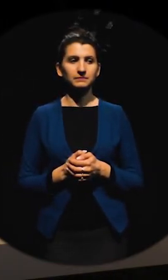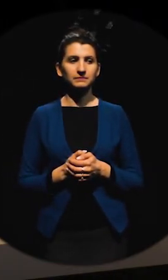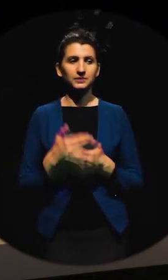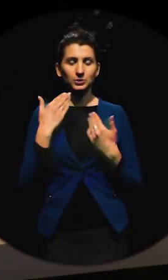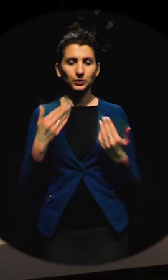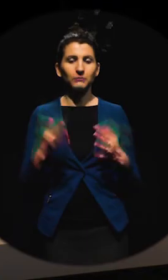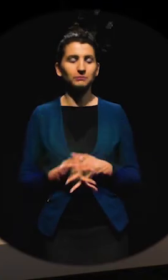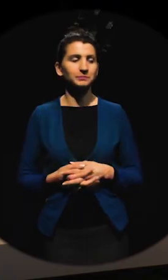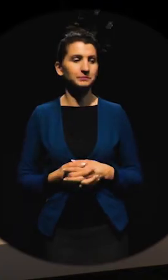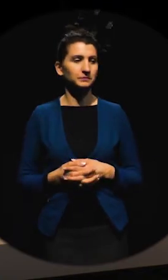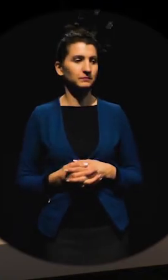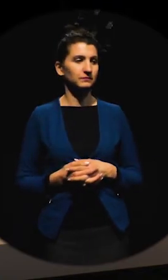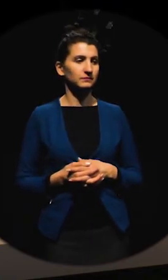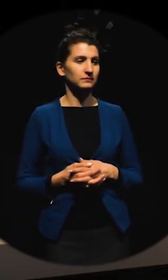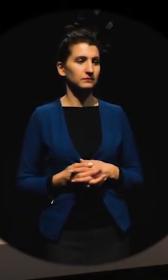Dziękuję.